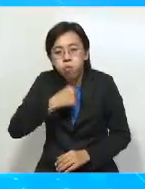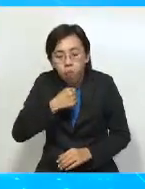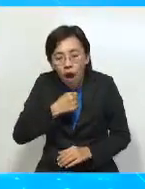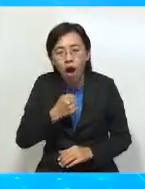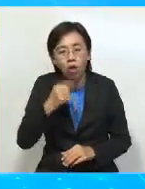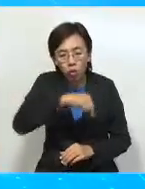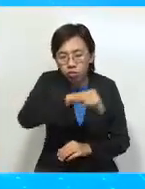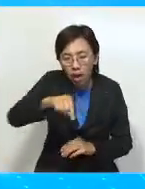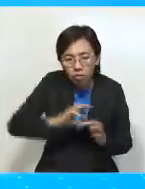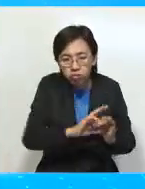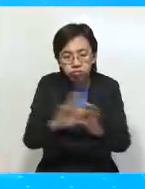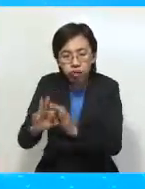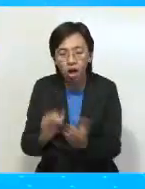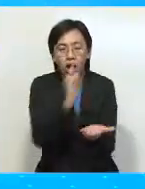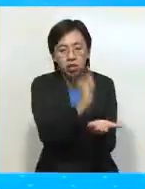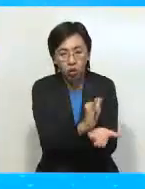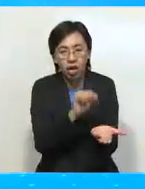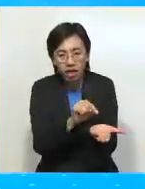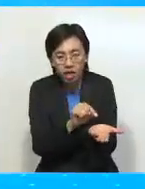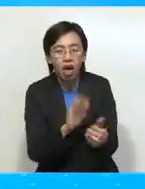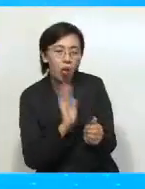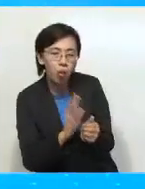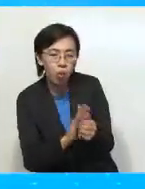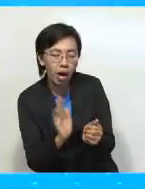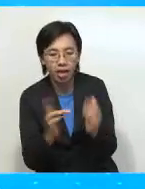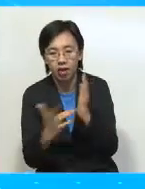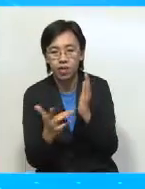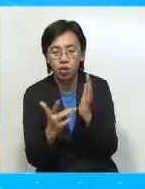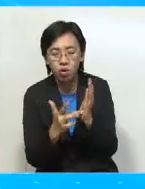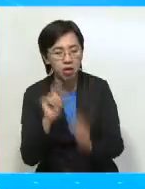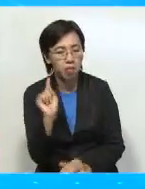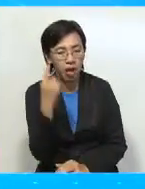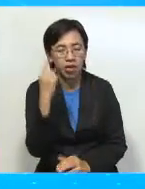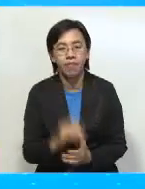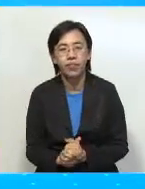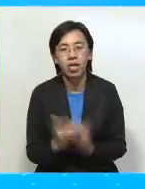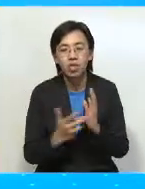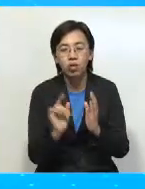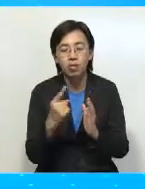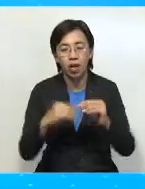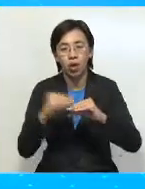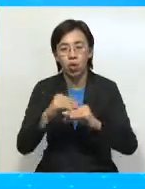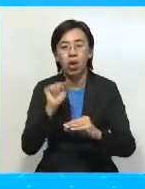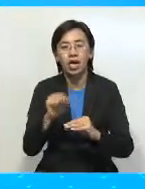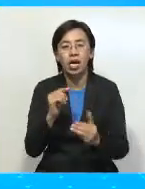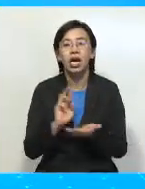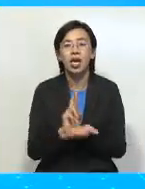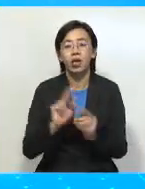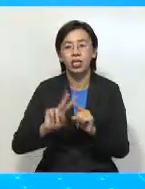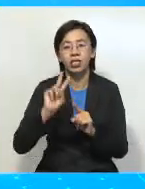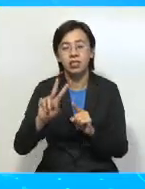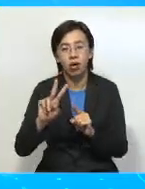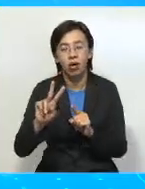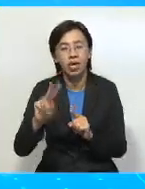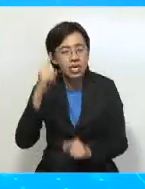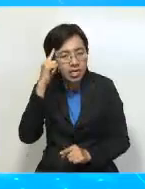บวงจรโดยผู้ป่วยติดเตียงทุกรายก็จะได้รับความช่วยเหลือผ่านเทคโนโลยีที่ทันสมัยสำหรับโครงการนี้นะคะได้รับรางวัลที่2ในสา